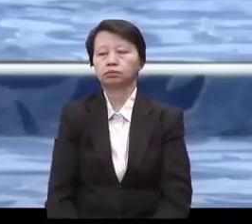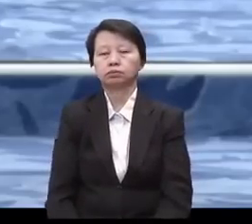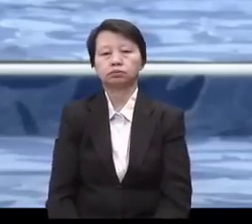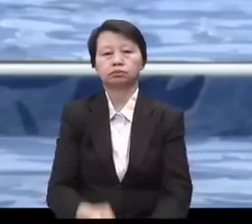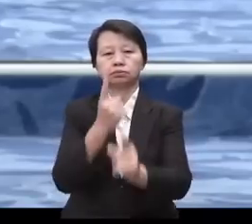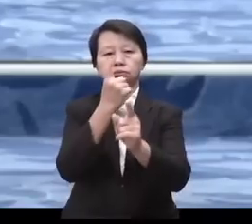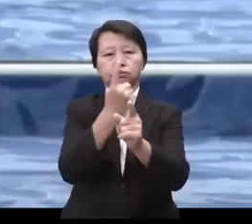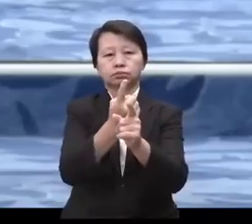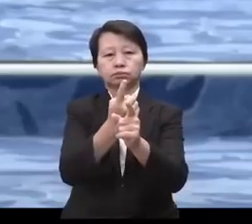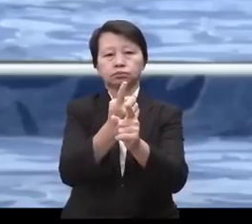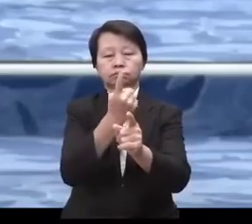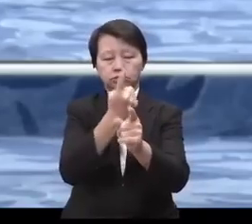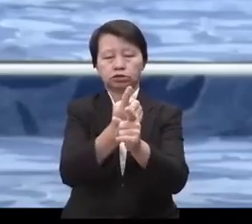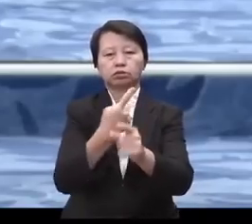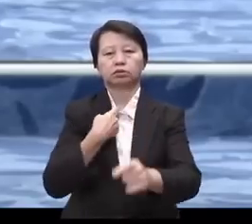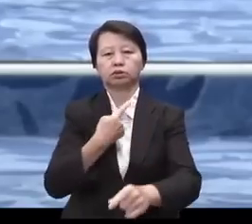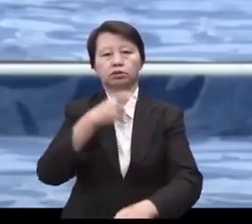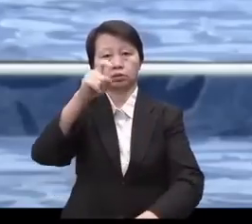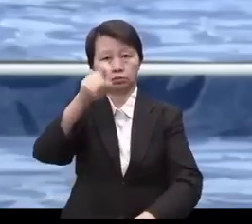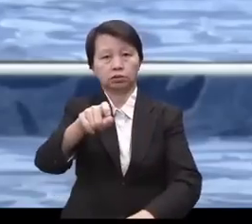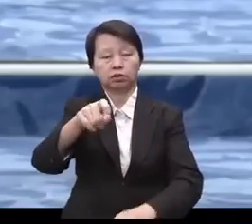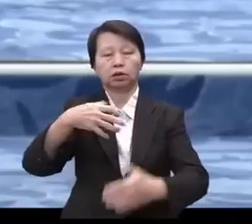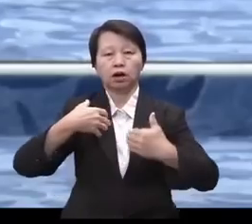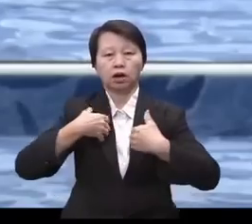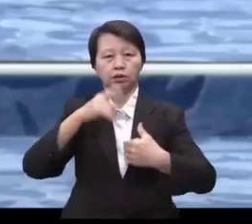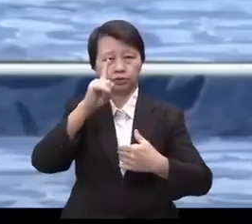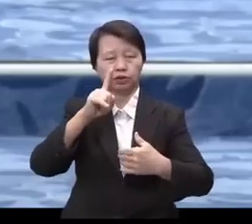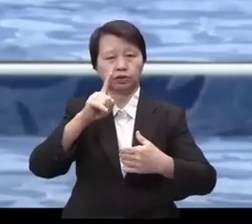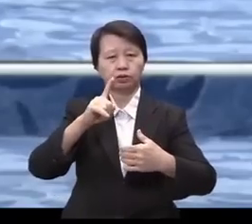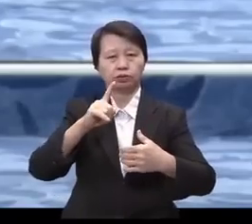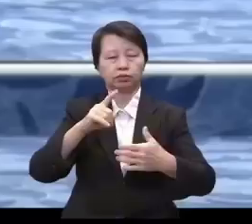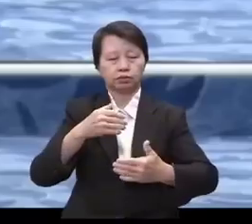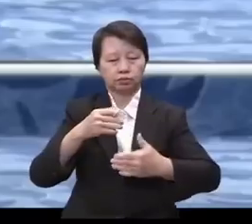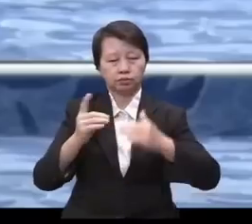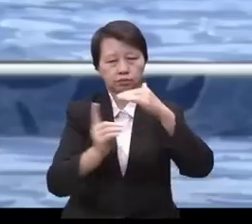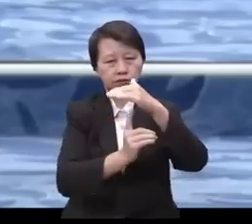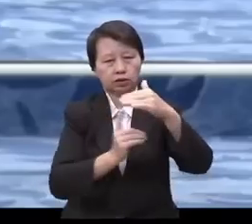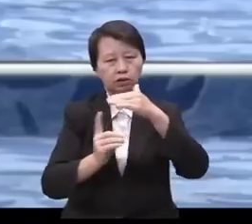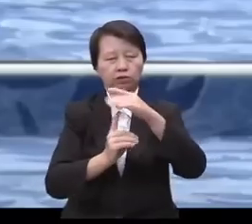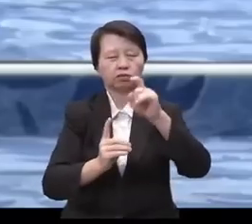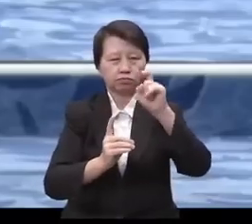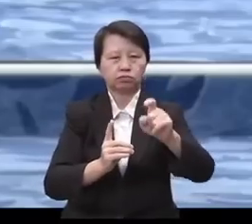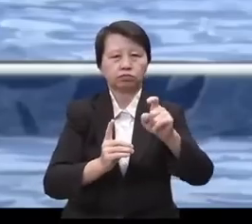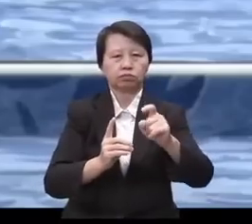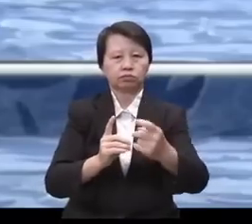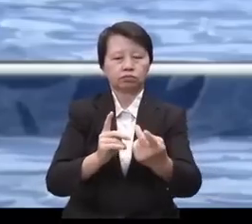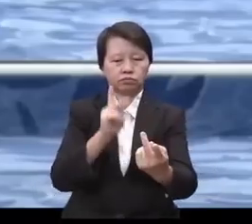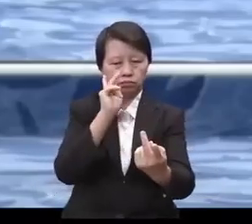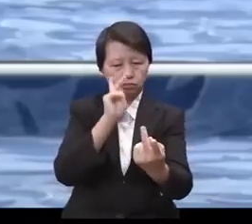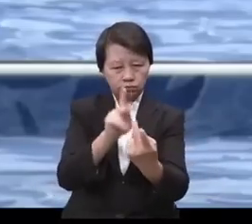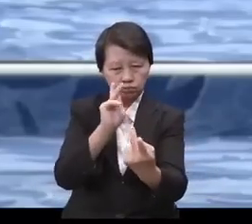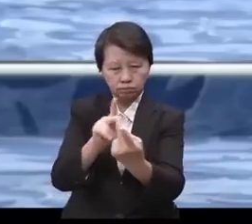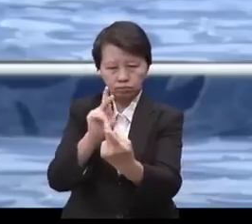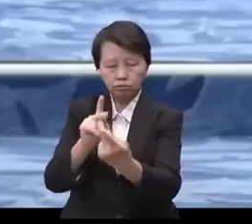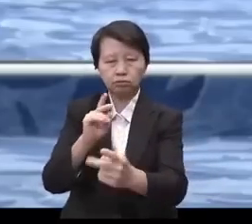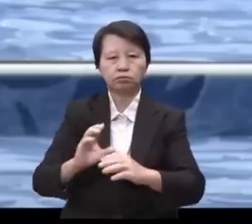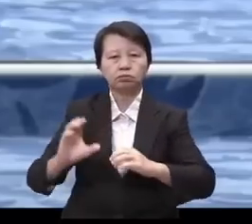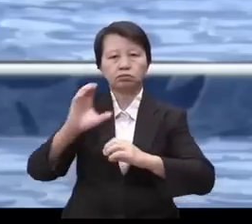Betul kita kena ada satu langkah dasar yang kita sebut rasionalisasi